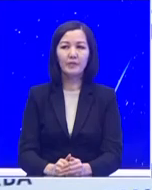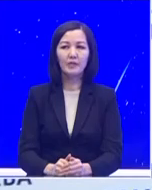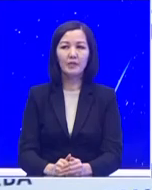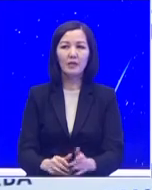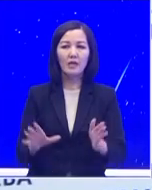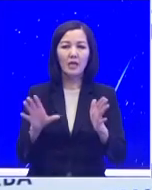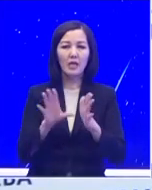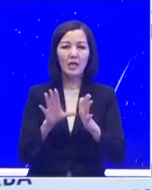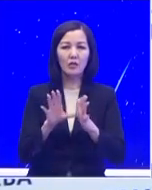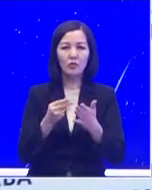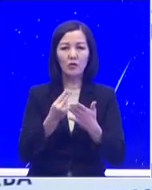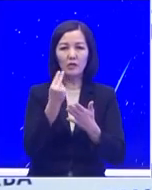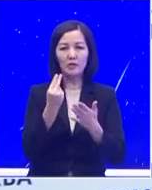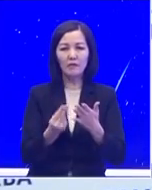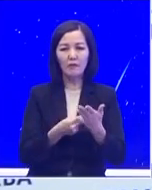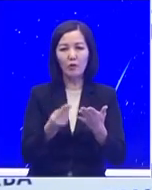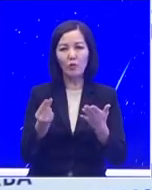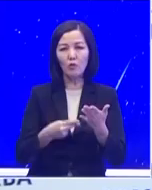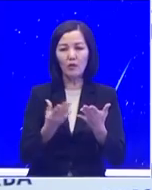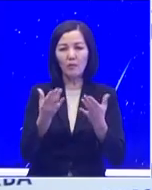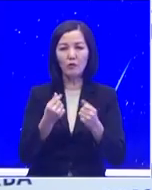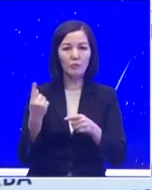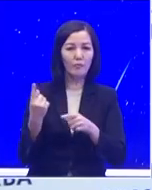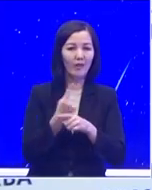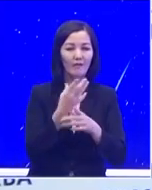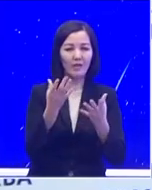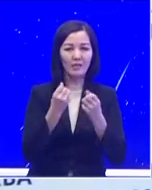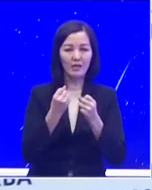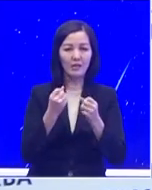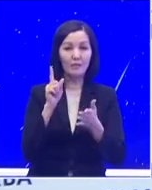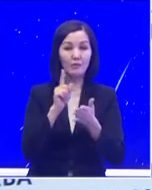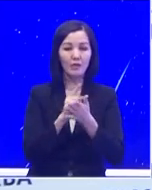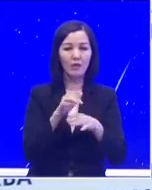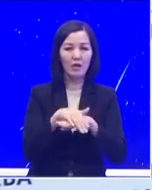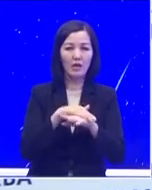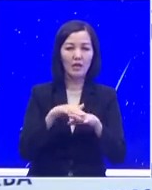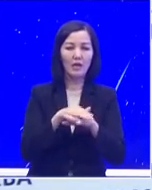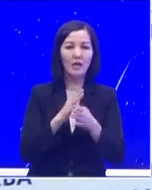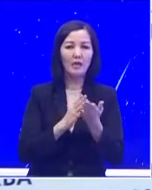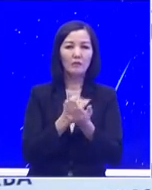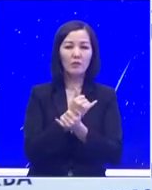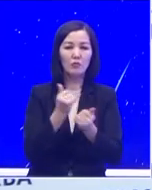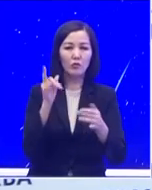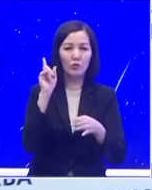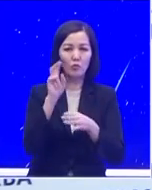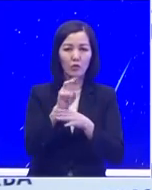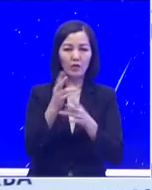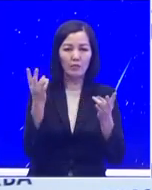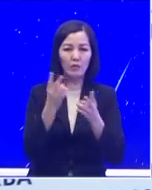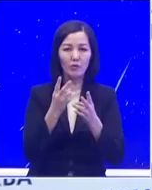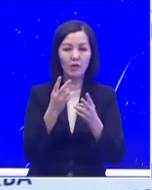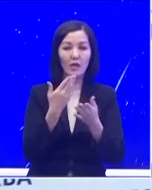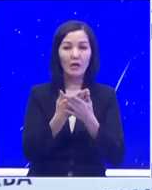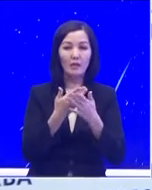Электронды цифрлық қолтаңбаны үшін оны міндетті түрде бірінші рет алған кезде міндетті түрде халық қызмет көрсету орталығына бару керек. Сол жерде егер